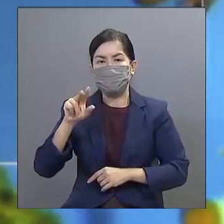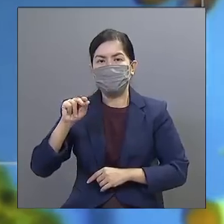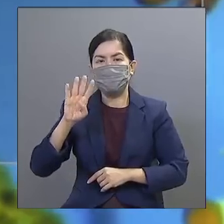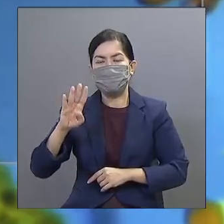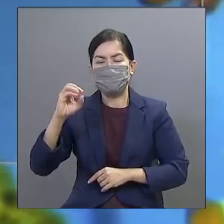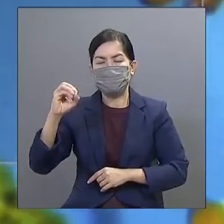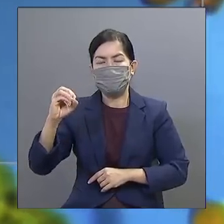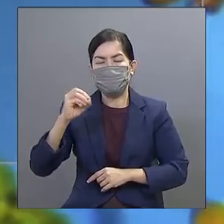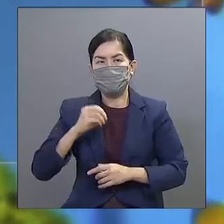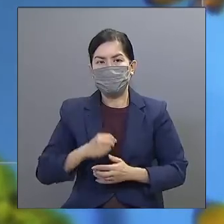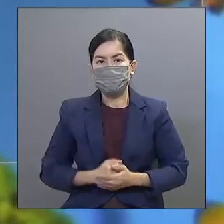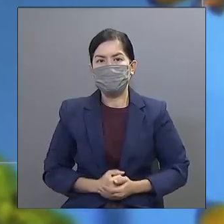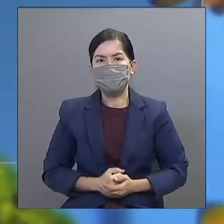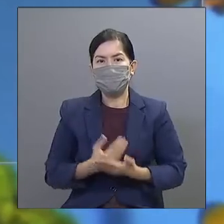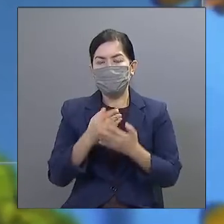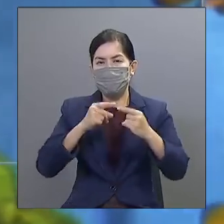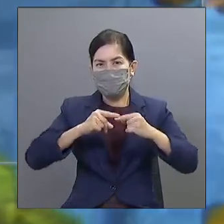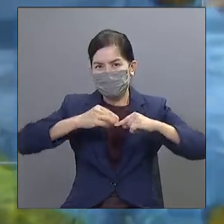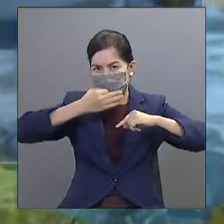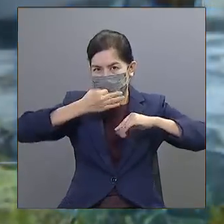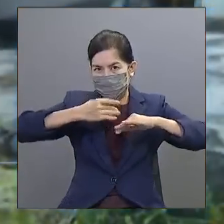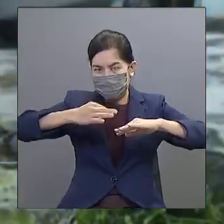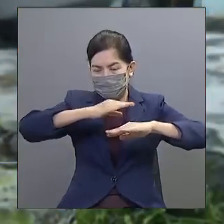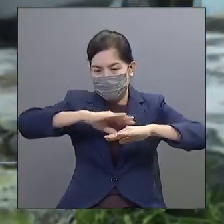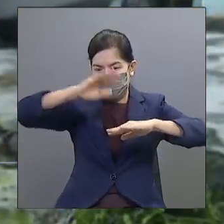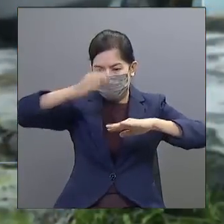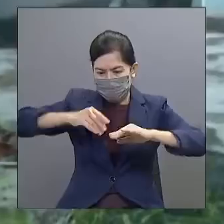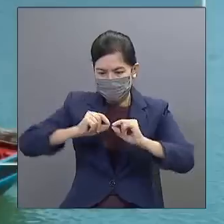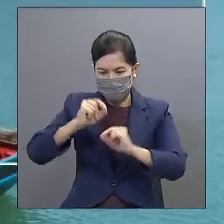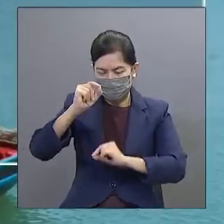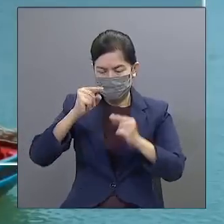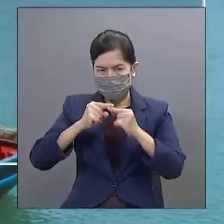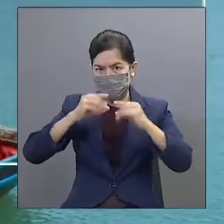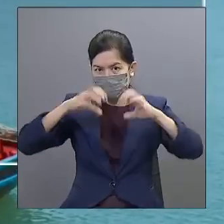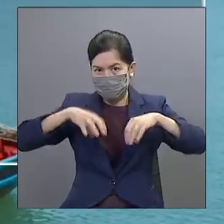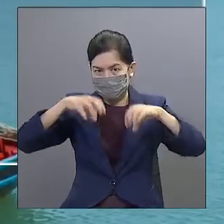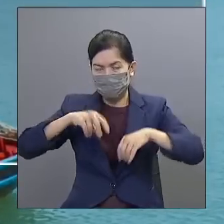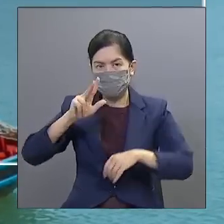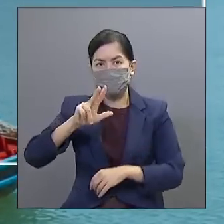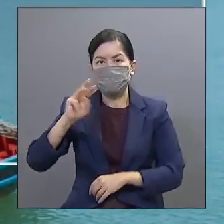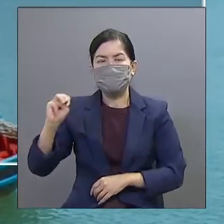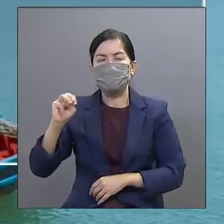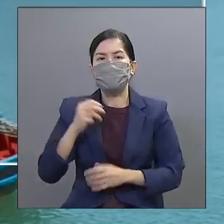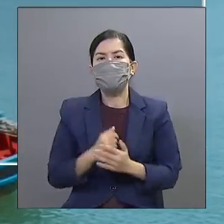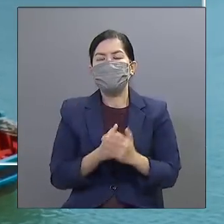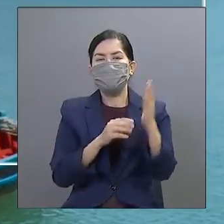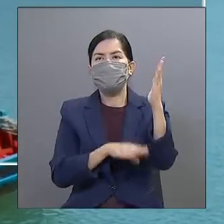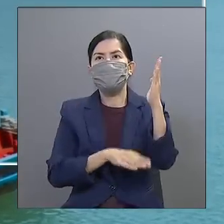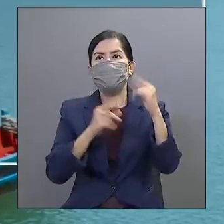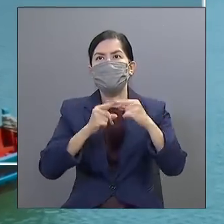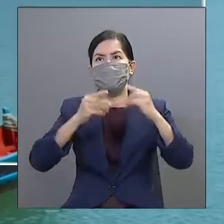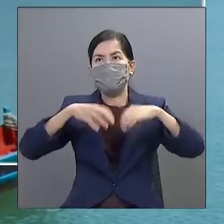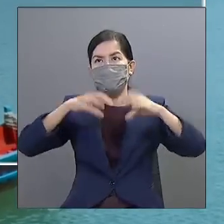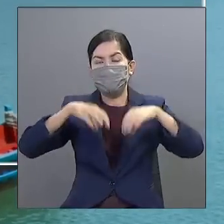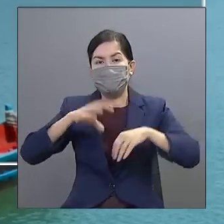คลื่นสูง 2-3 เมตรและบริเวณที่มีฝนฟ้าคะนองคลื่นสูงมากกว่า3เมตรภาคใต้มีฝนฟ้าคะนอง 60-80% ของพื้น